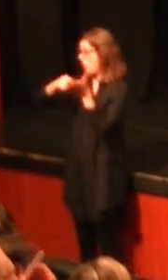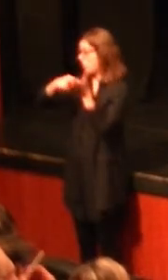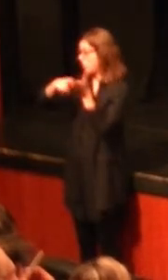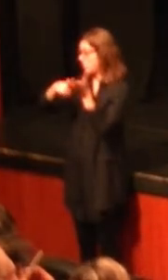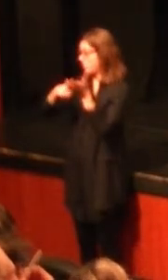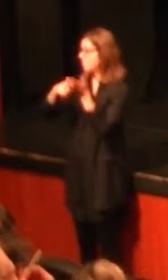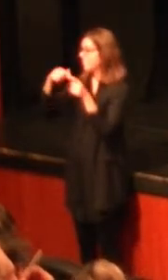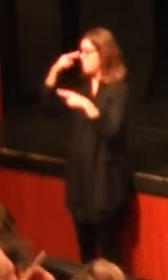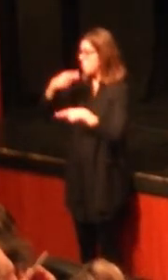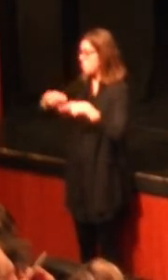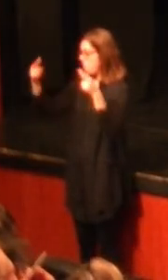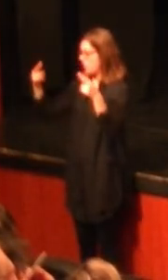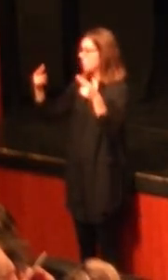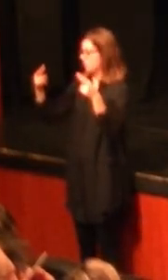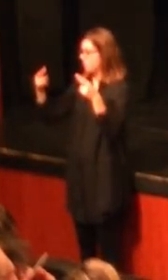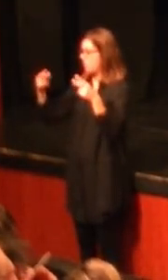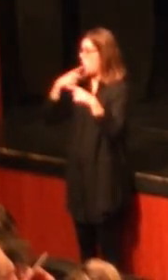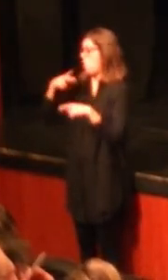transposada d'Europa molt malament,